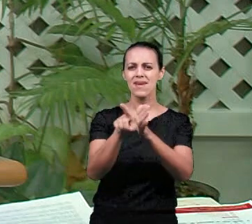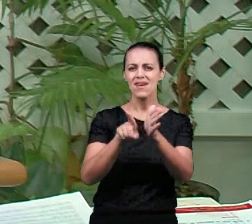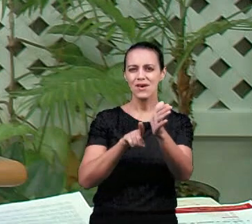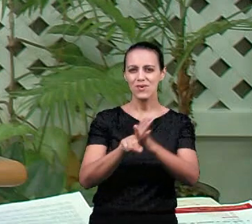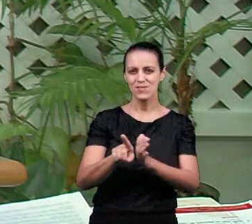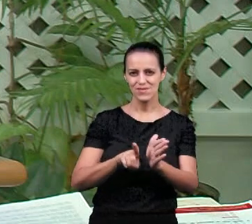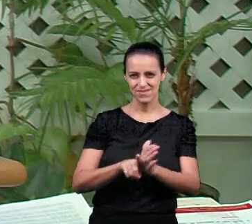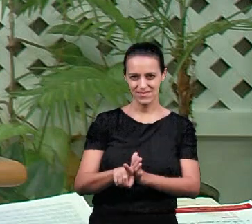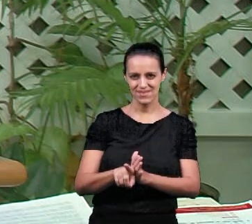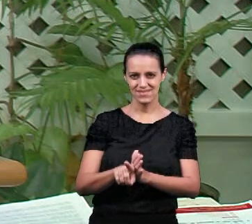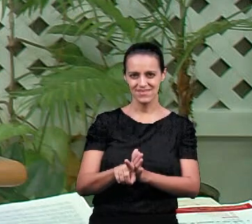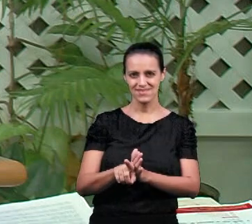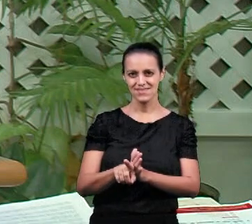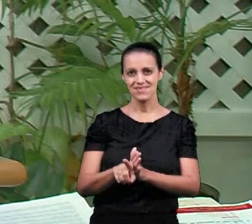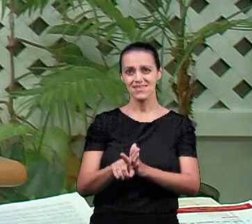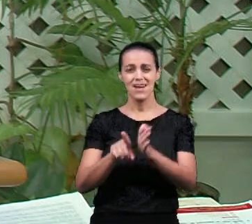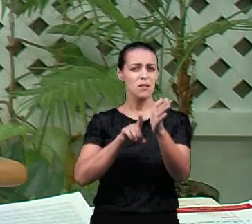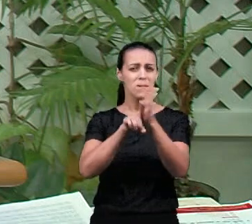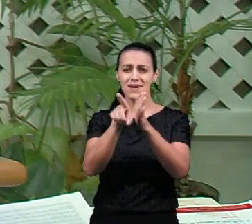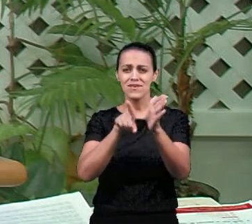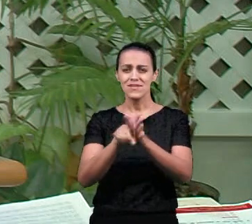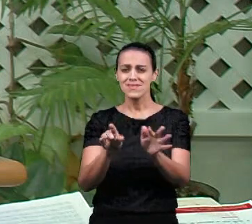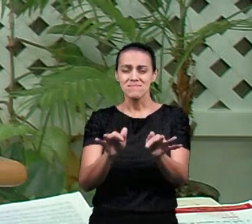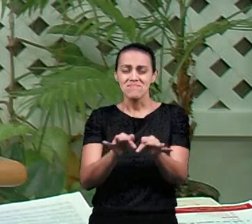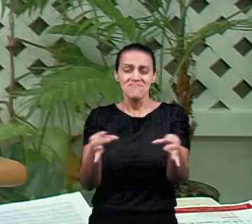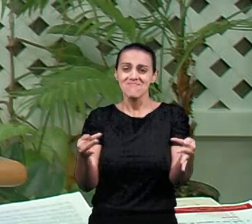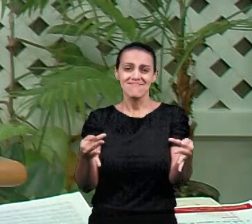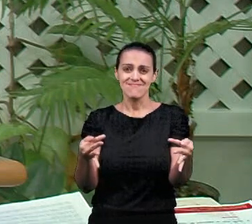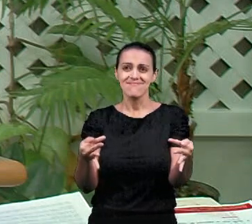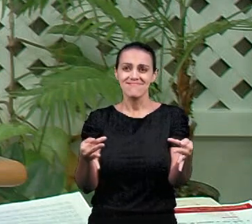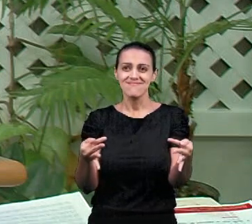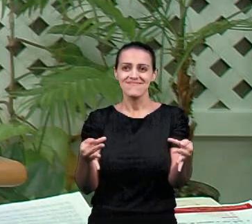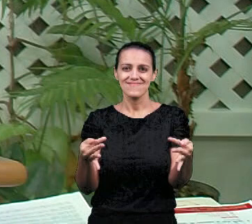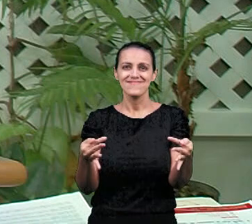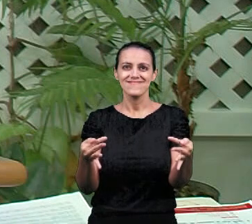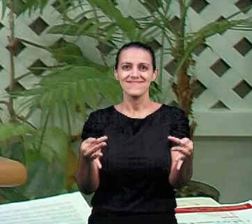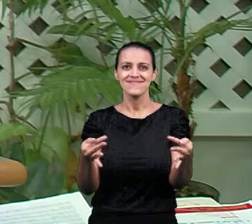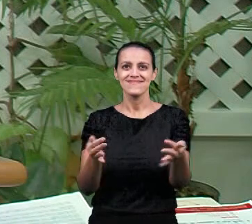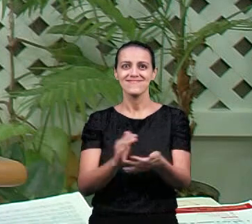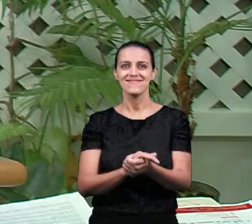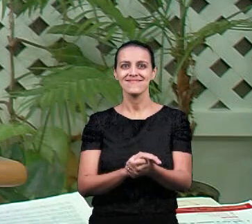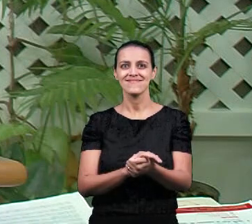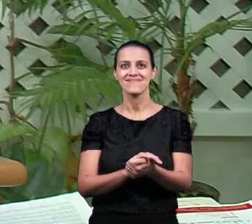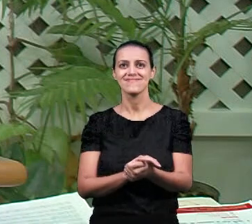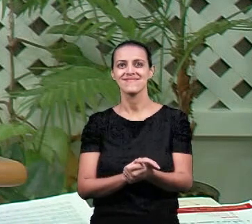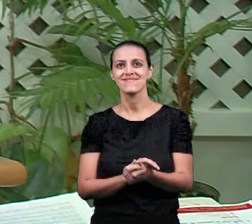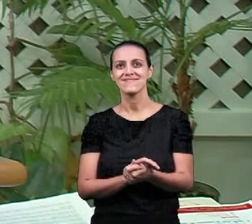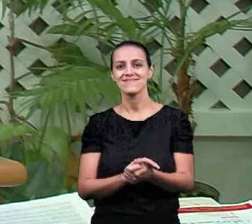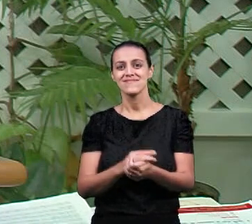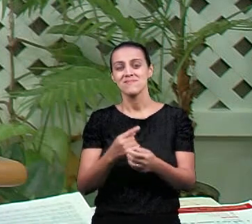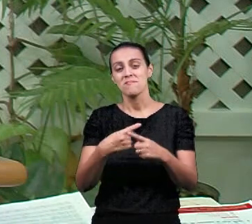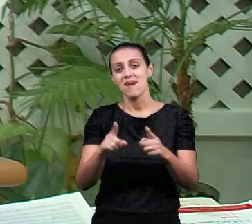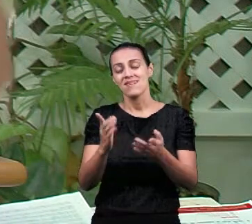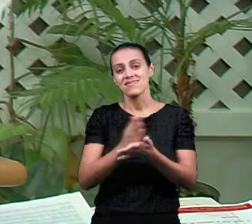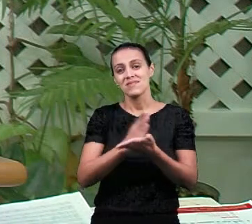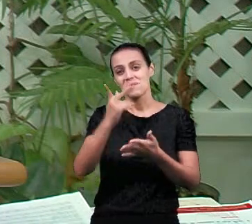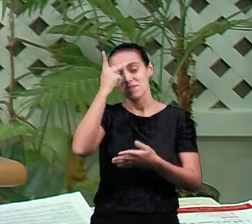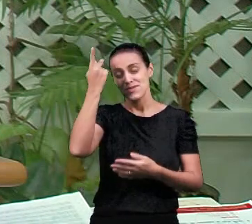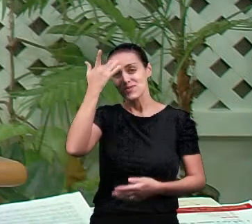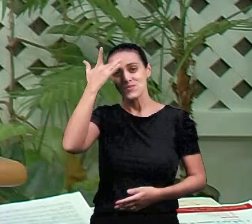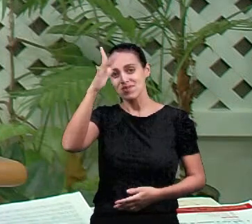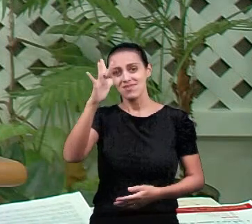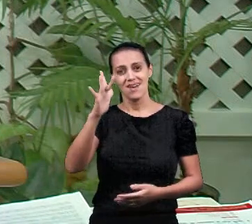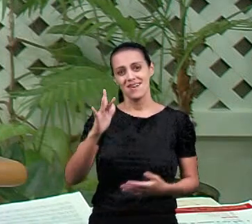posons des questions, on dit, ce sont des questions simples, tout le monde sait. Non, ils ne savent pas. Il ne sait pas,